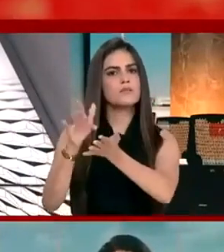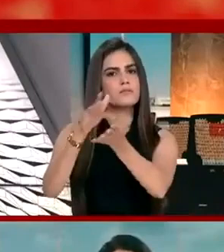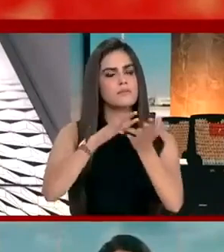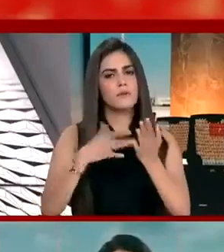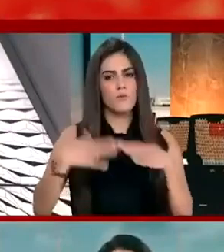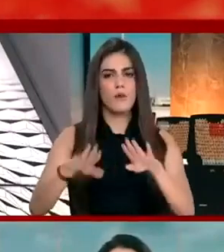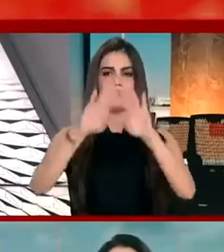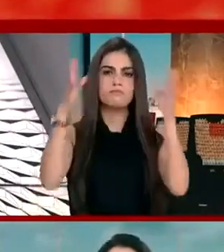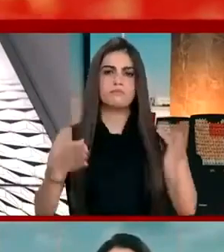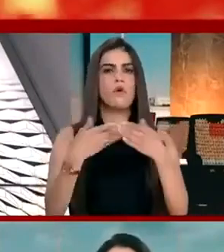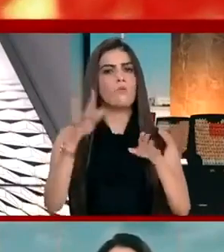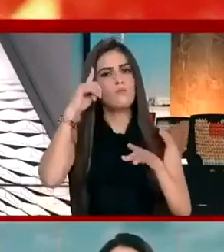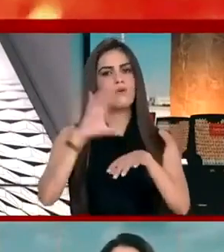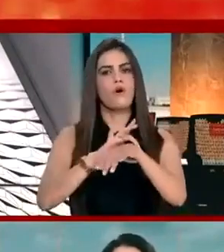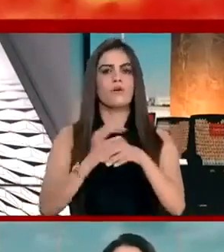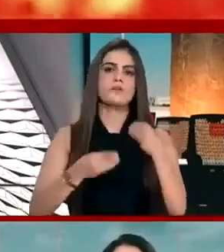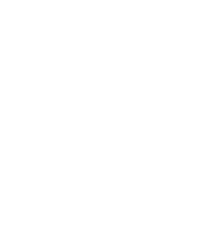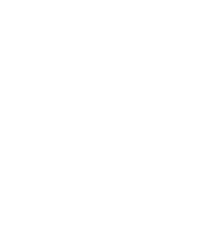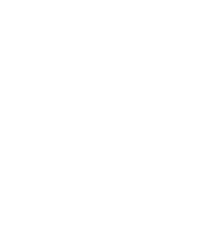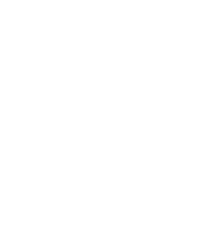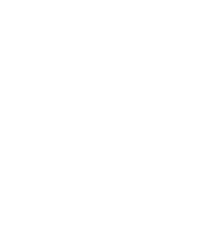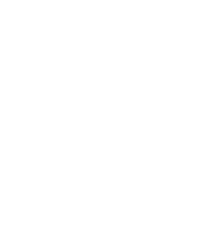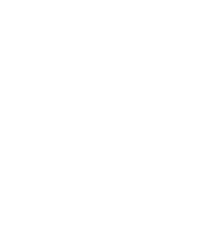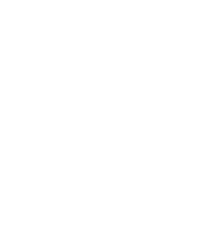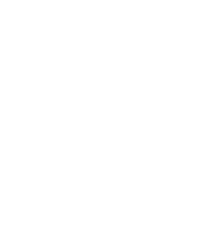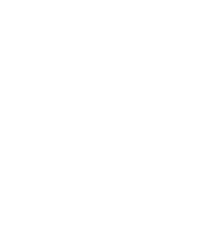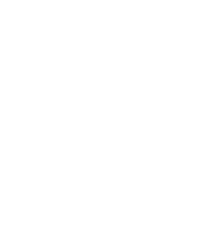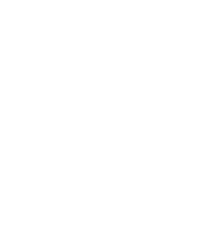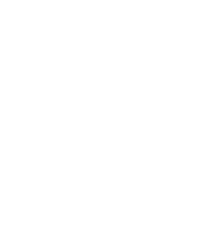क्लीनिक खोलने का वादा शामिल हैं